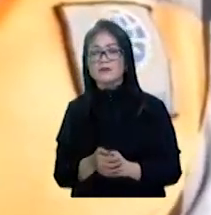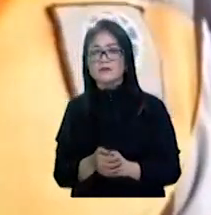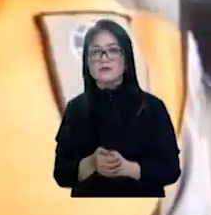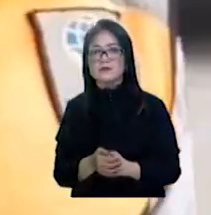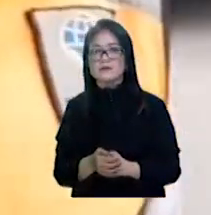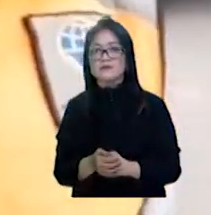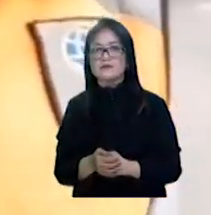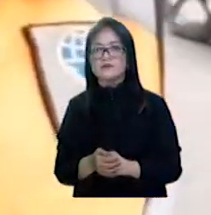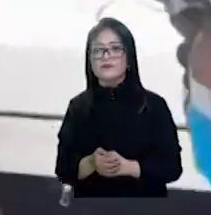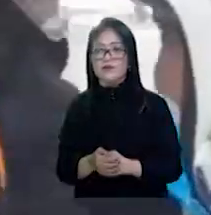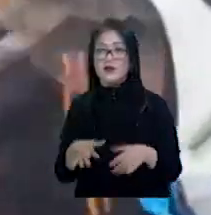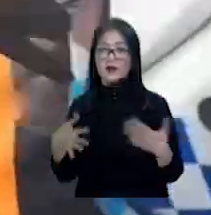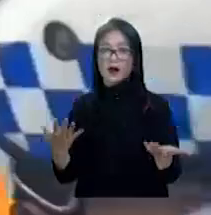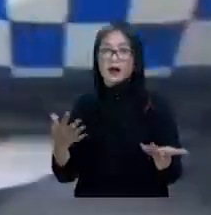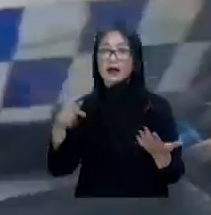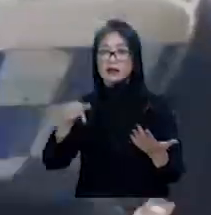tetap kita arahkan.